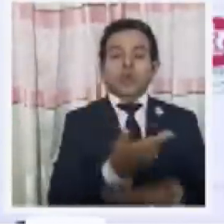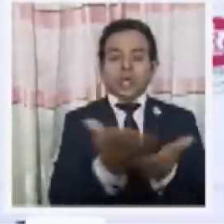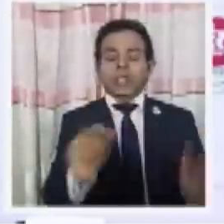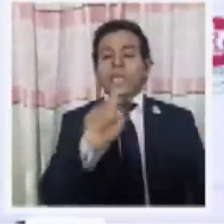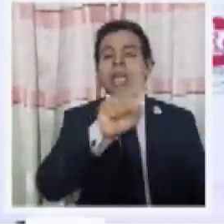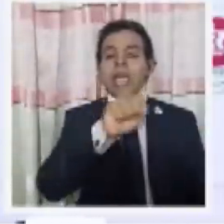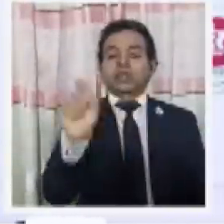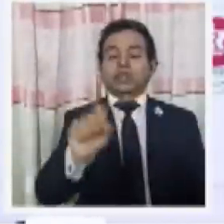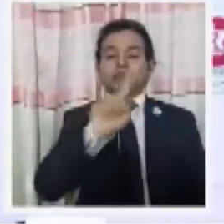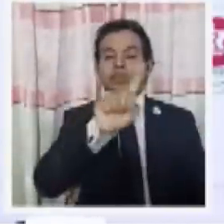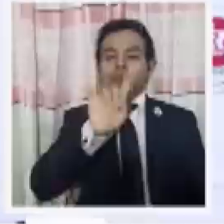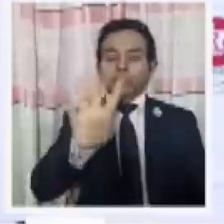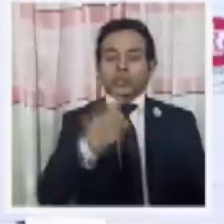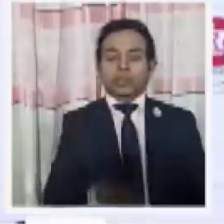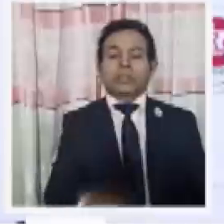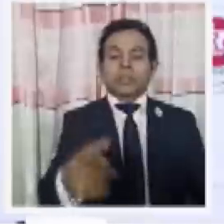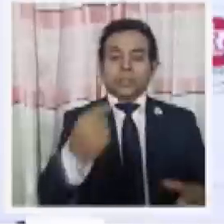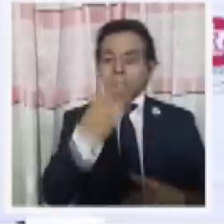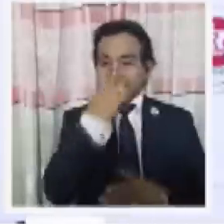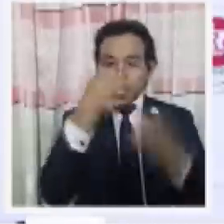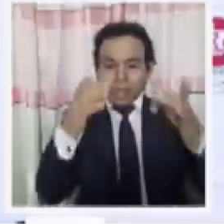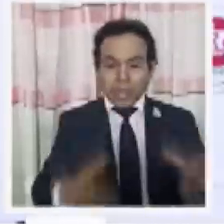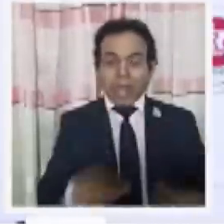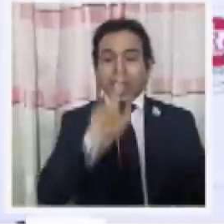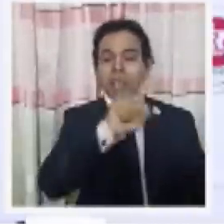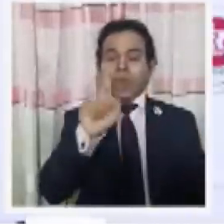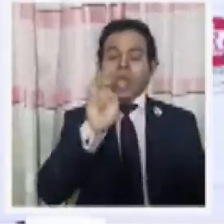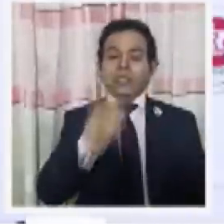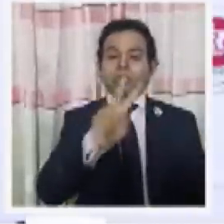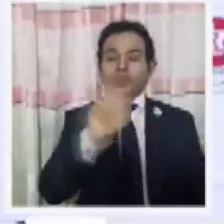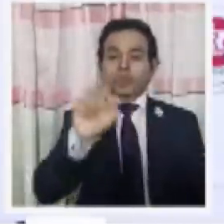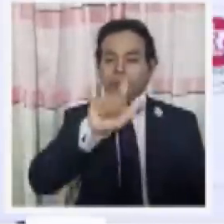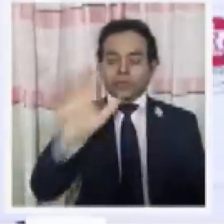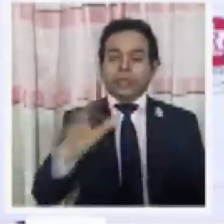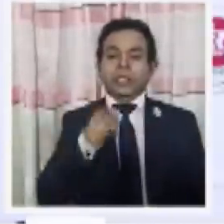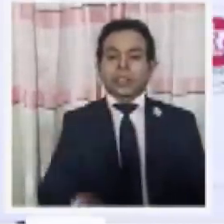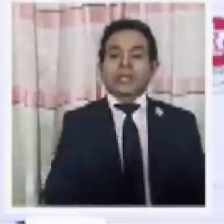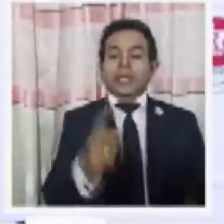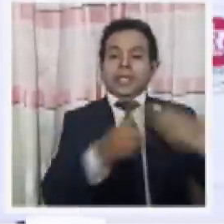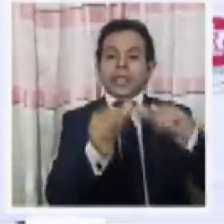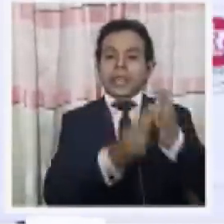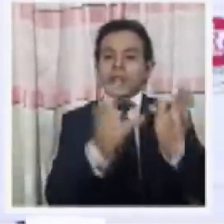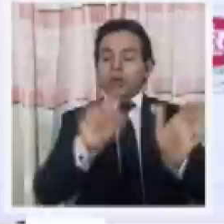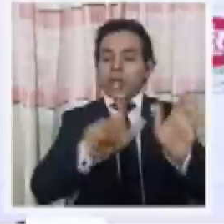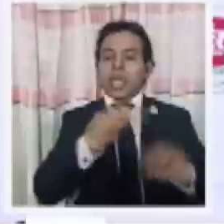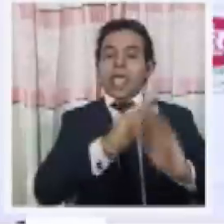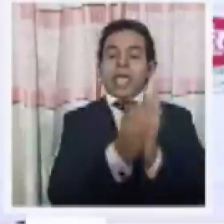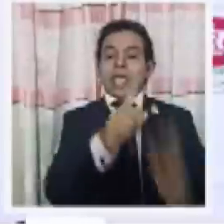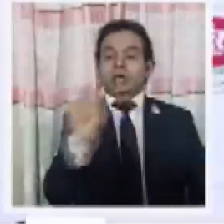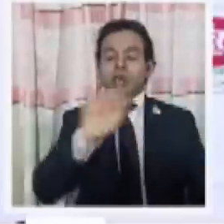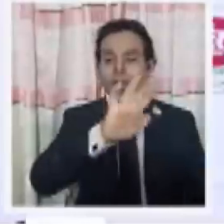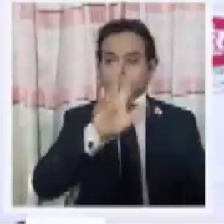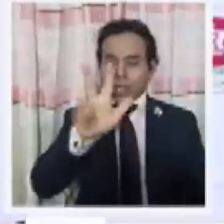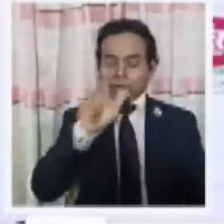দেশে আইসিইউতে সর্বমোট ভর্তি আছেন 205 জন এবং শয্যা খালি আছে আইসিইউ শয্যা 169টি। সারা দেশে